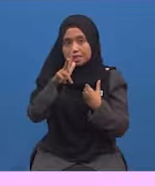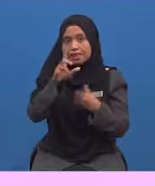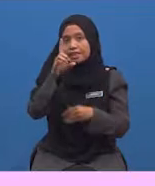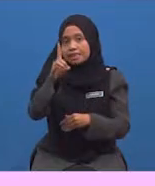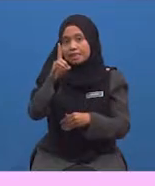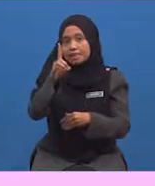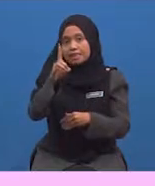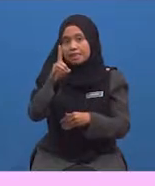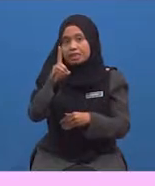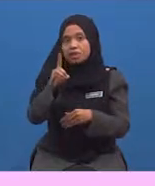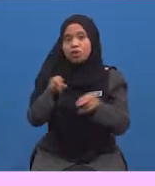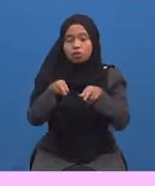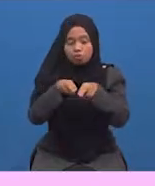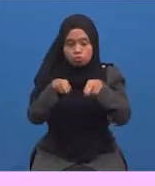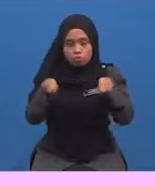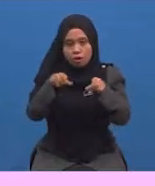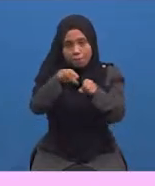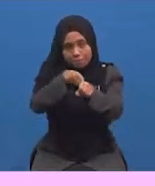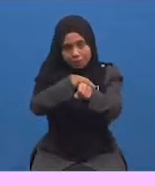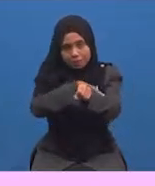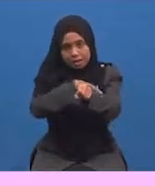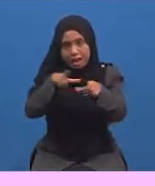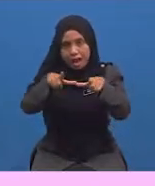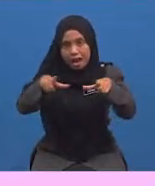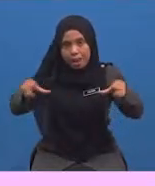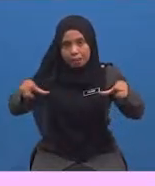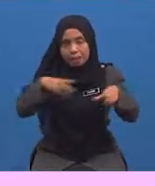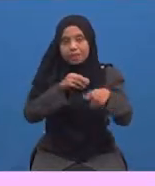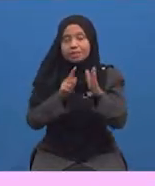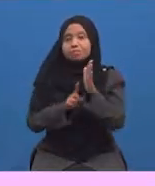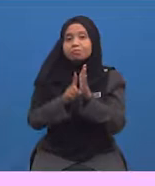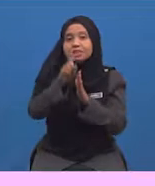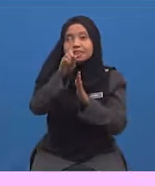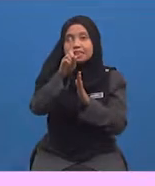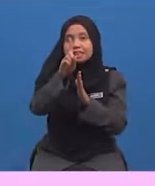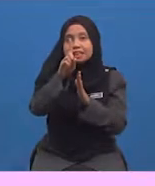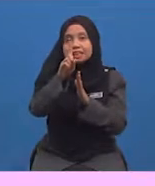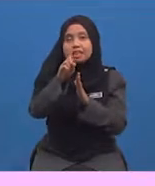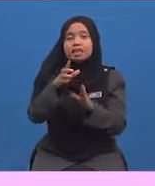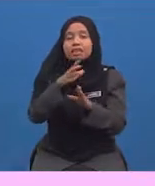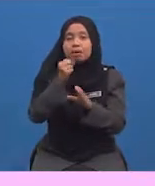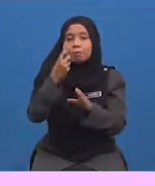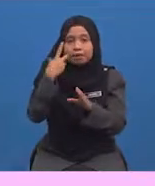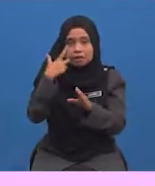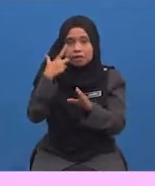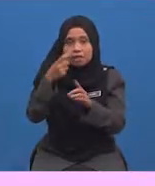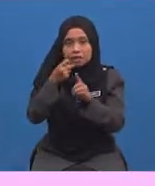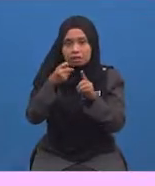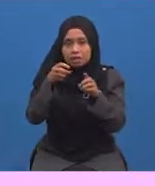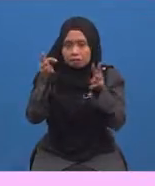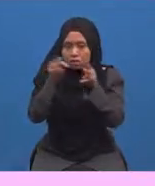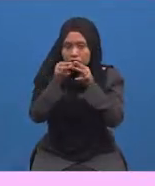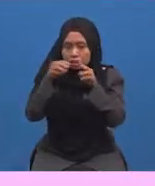dimensi iaitu ukuran panjang, lebar dan tinggi serta dapat dilihat dari berbagai